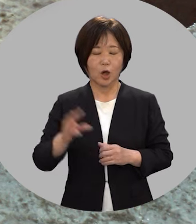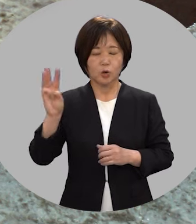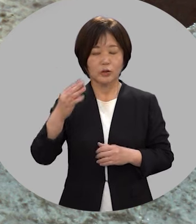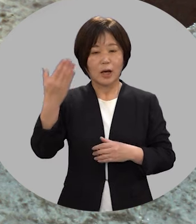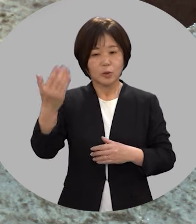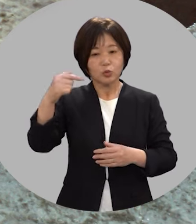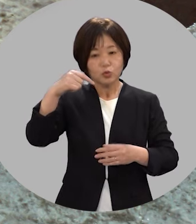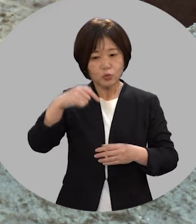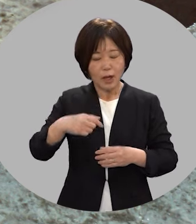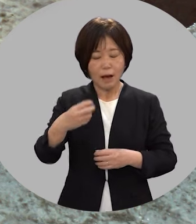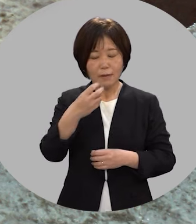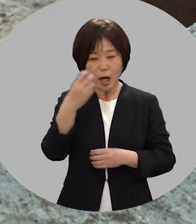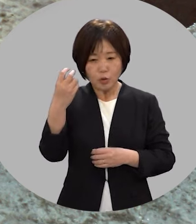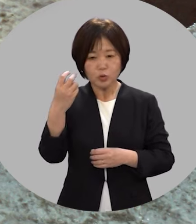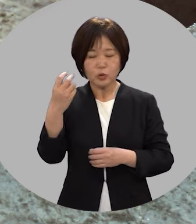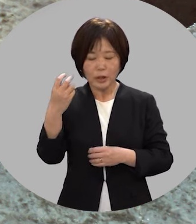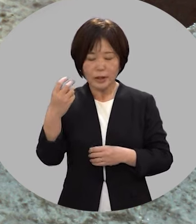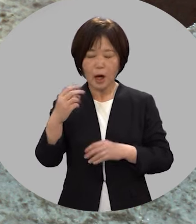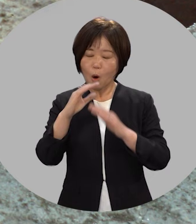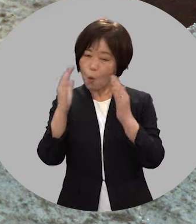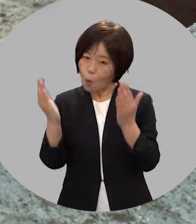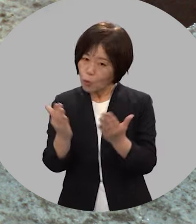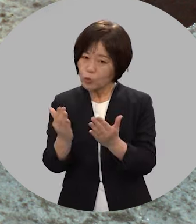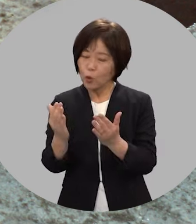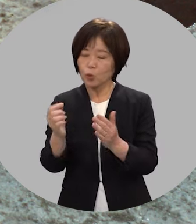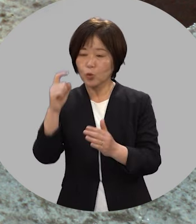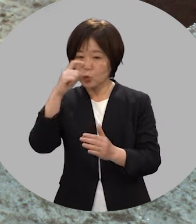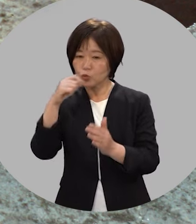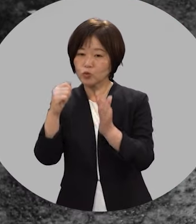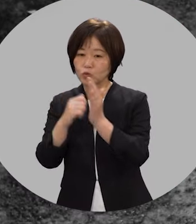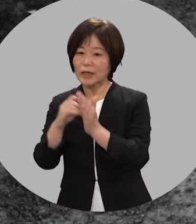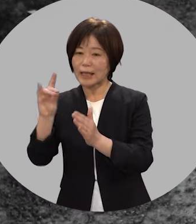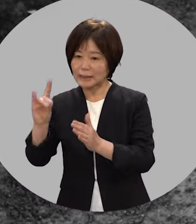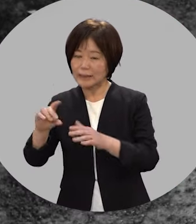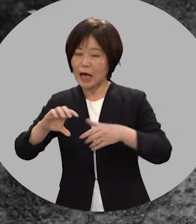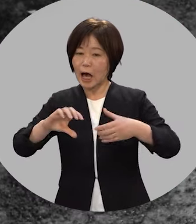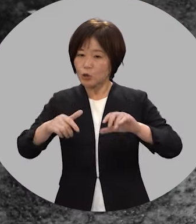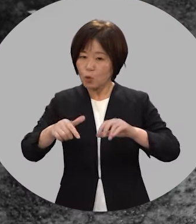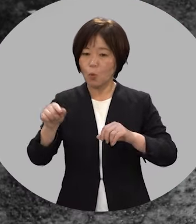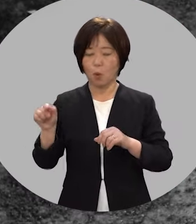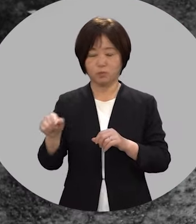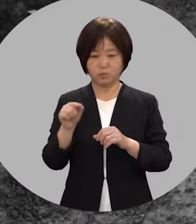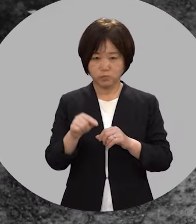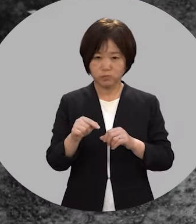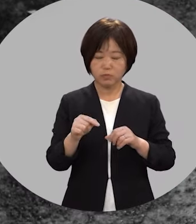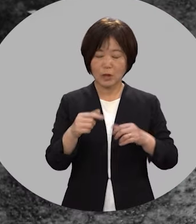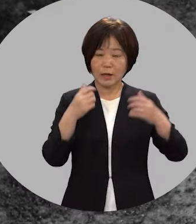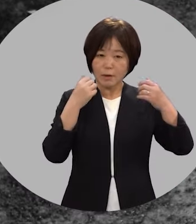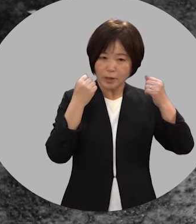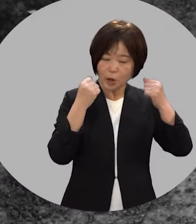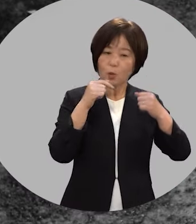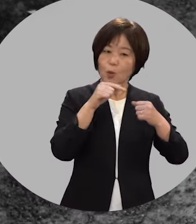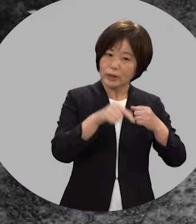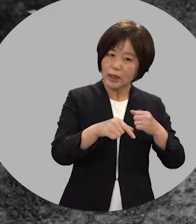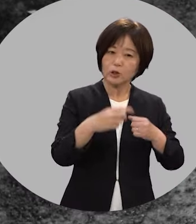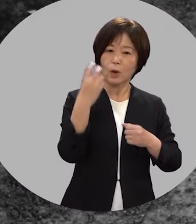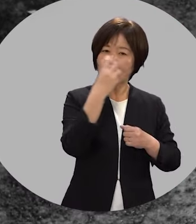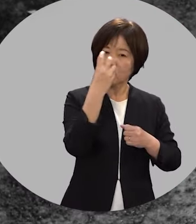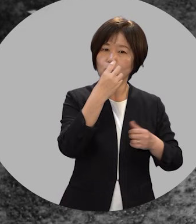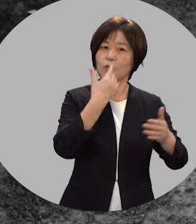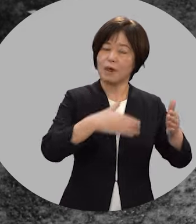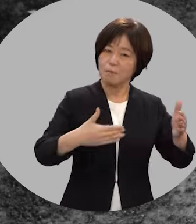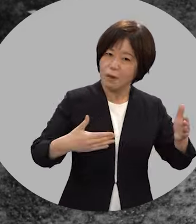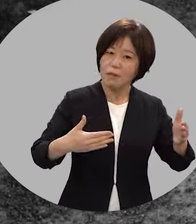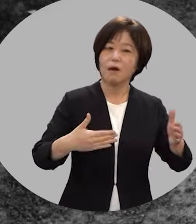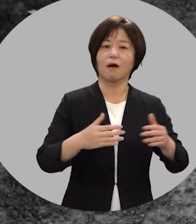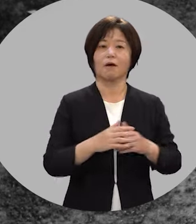杉並区内から発掘された遺跡の多くは旧石器時代や縄文時代のもので、弥生時代についてはあま